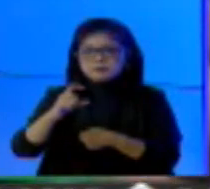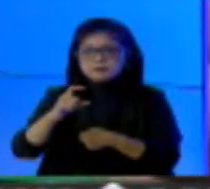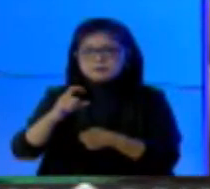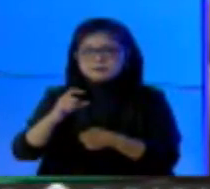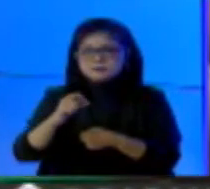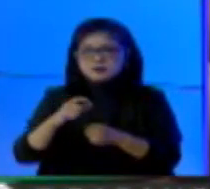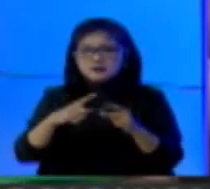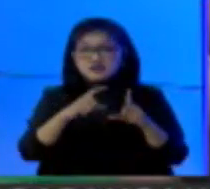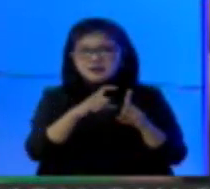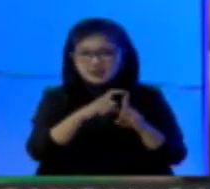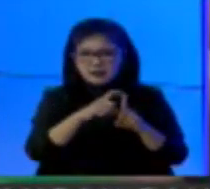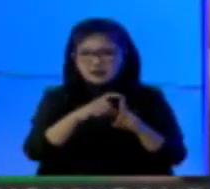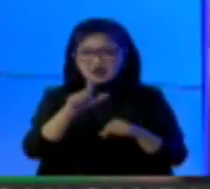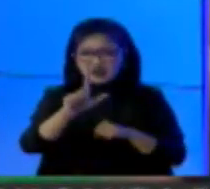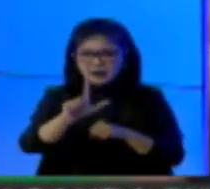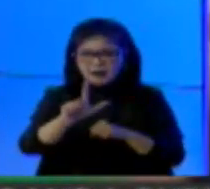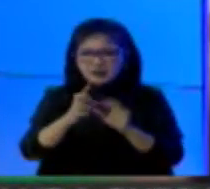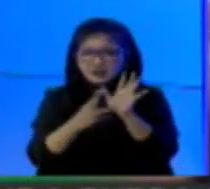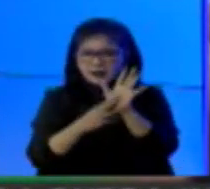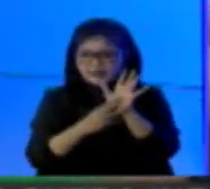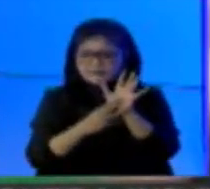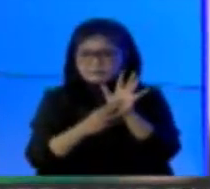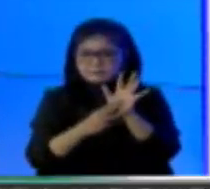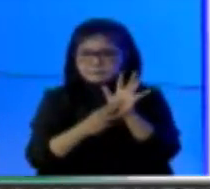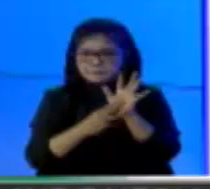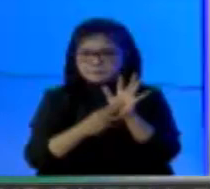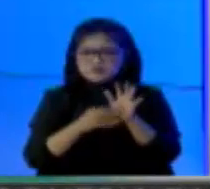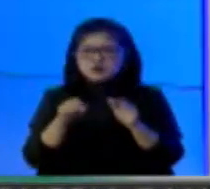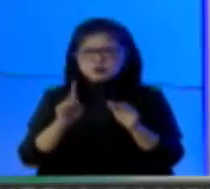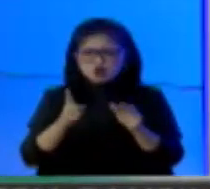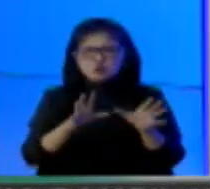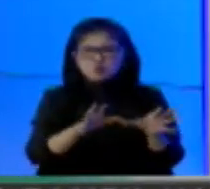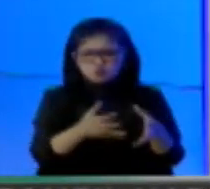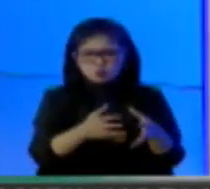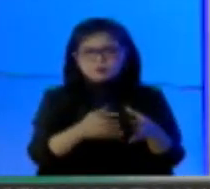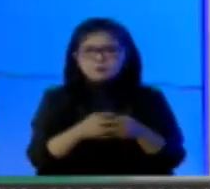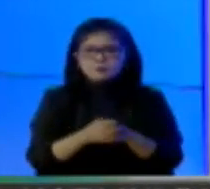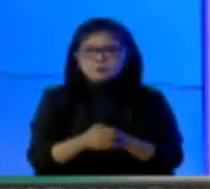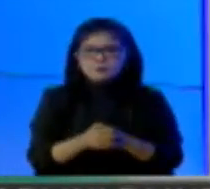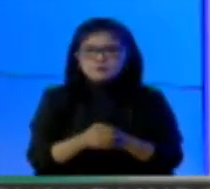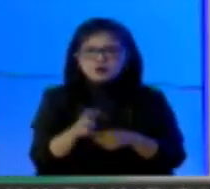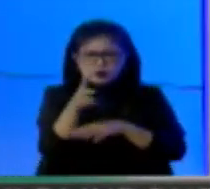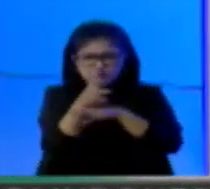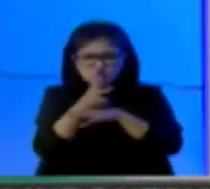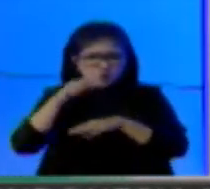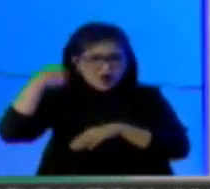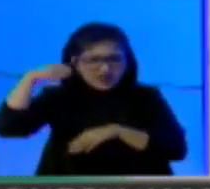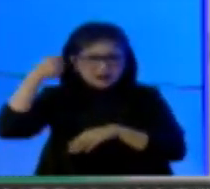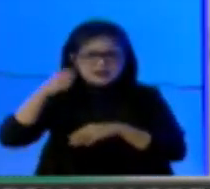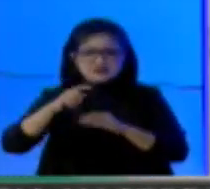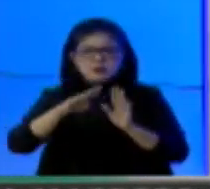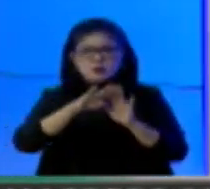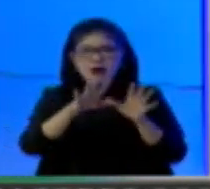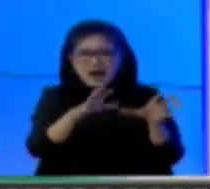D, L, dan M. Ini satu kesatuan karena grup ya. Video artis dan anggota DPR Mulan